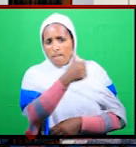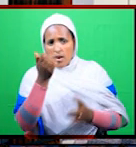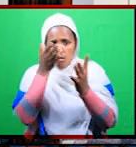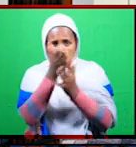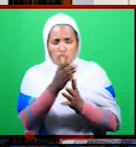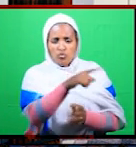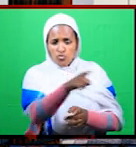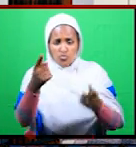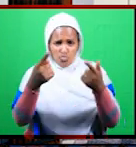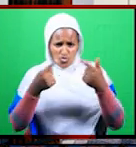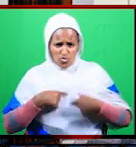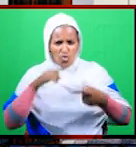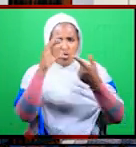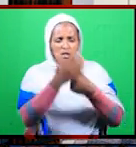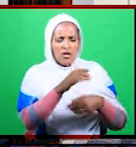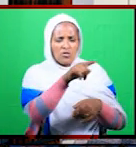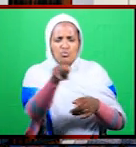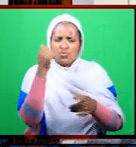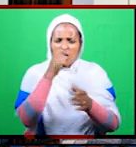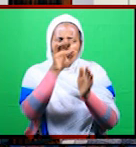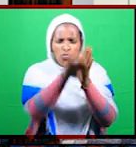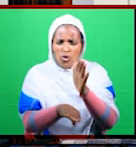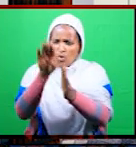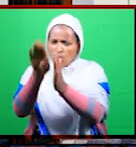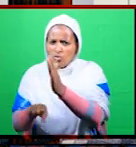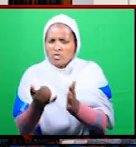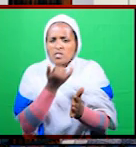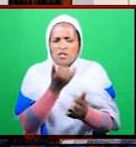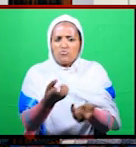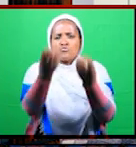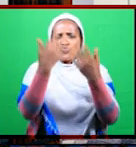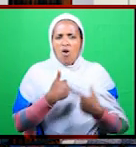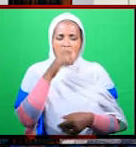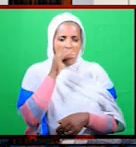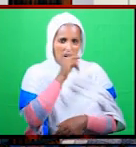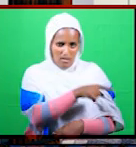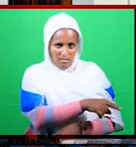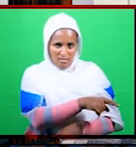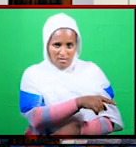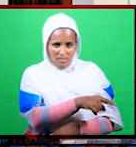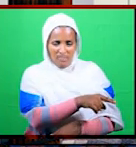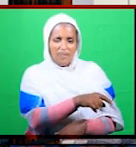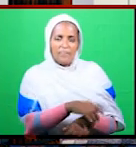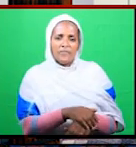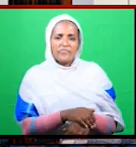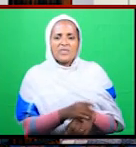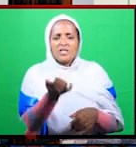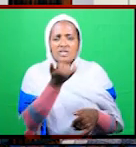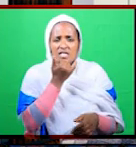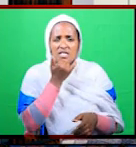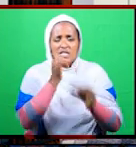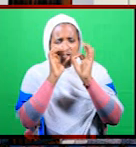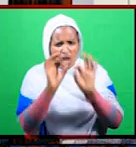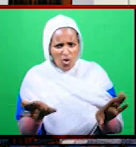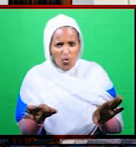አንጻር ጉድለት አገኝባቸዋለሁ ነው፣ እንከን አወጣለሁ ነው ያለው። እንከን የሌለው እግዚአብሔር እንጂ